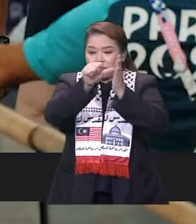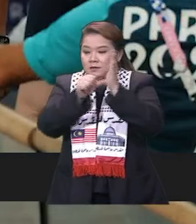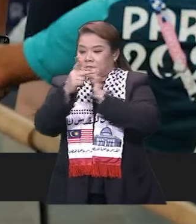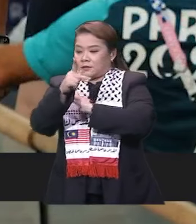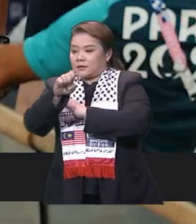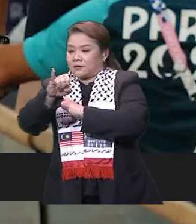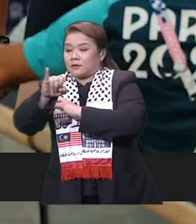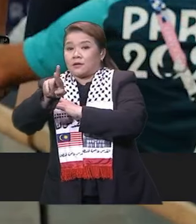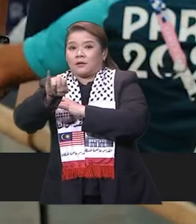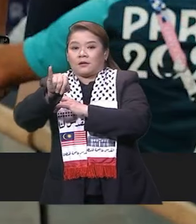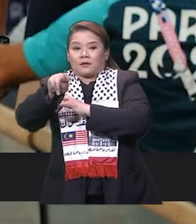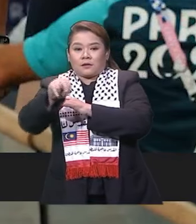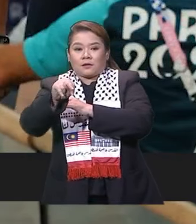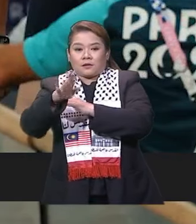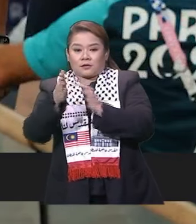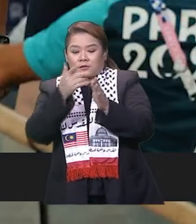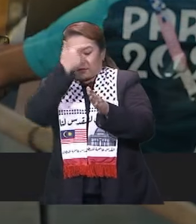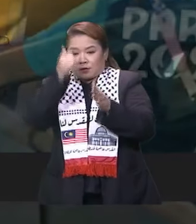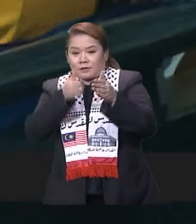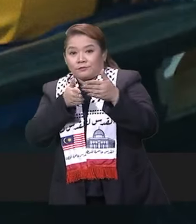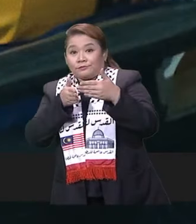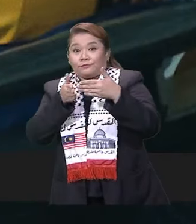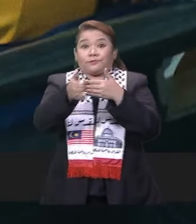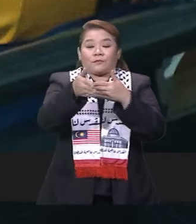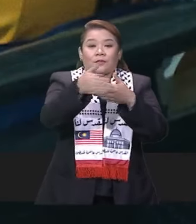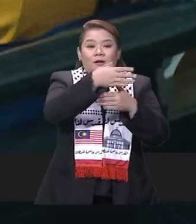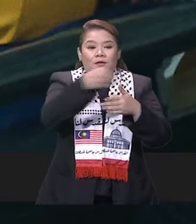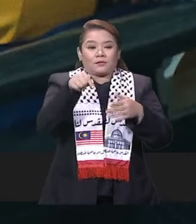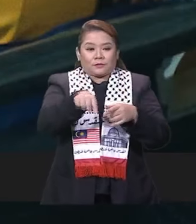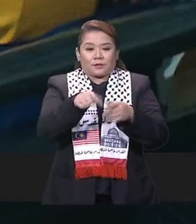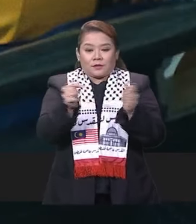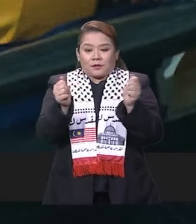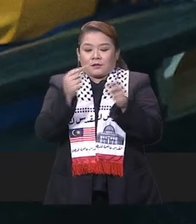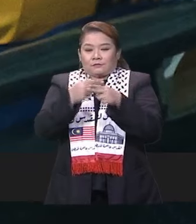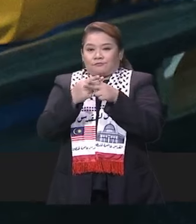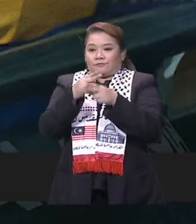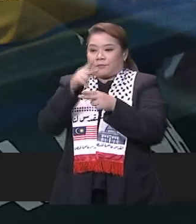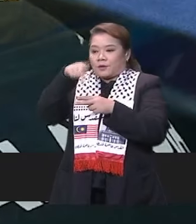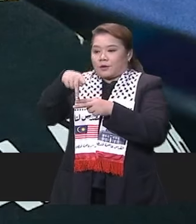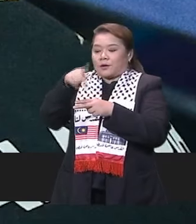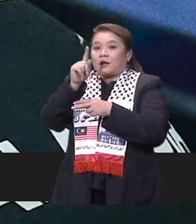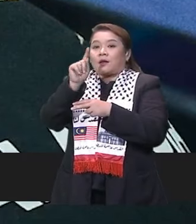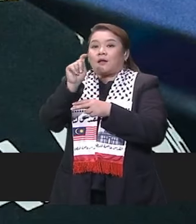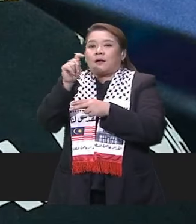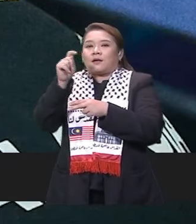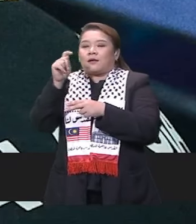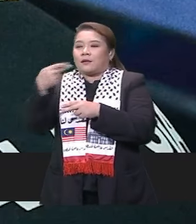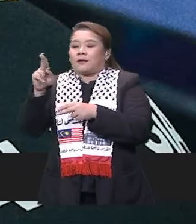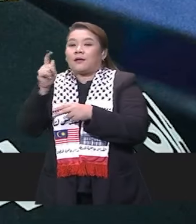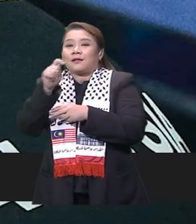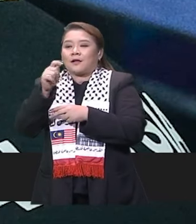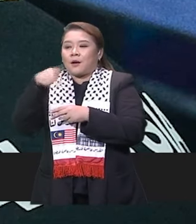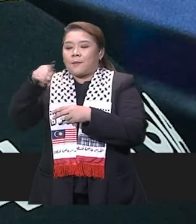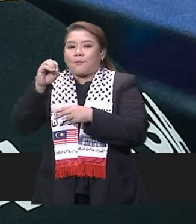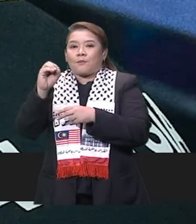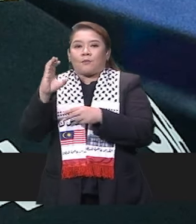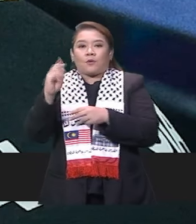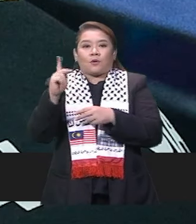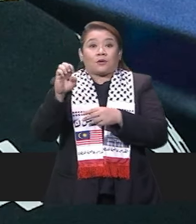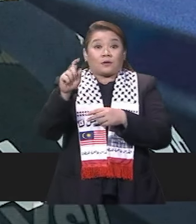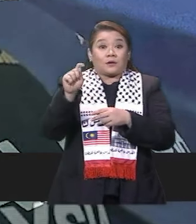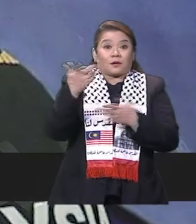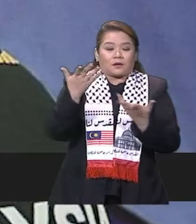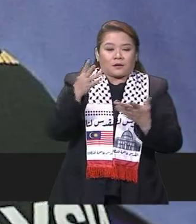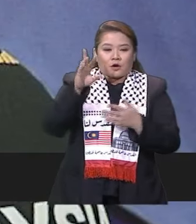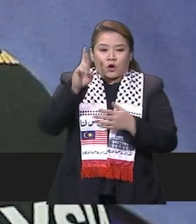akibat kesalahan melintas pacer pada Sabtu. Beliau yang diberi julukan The Pocket Rocket Man merupakan pelumba berbasikal trek terbaik negara